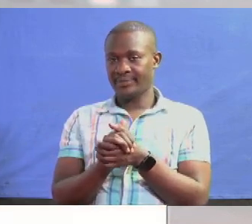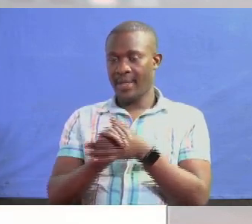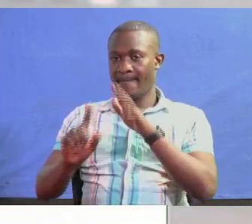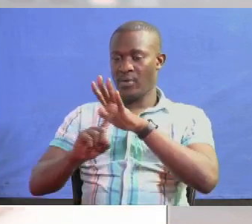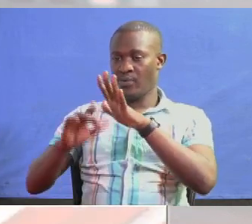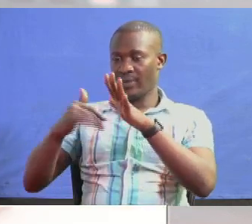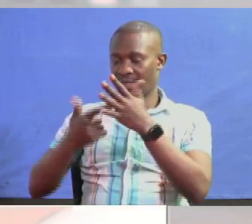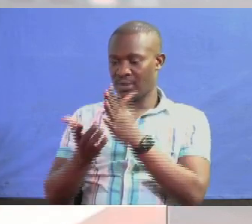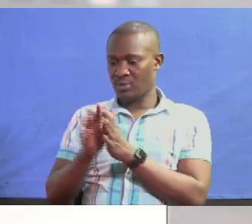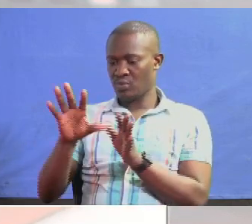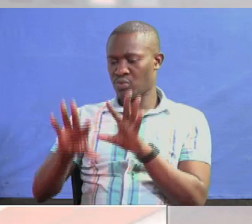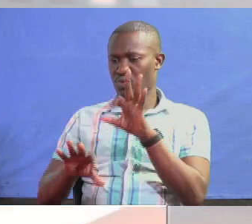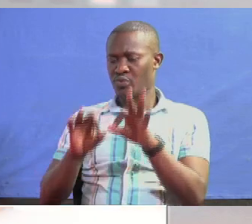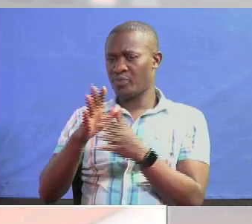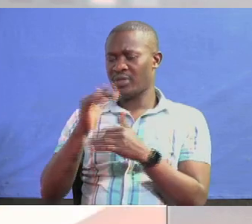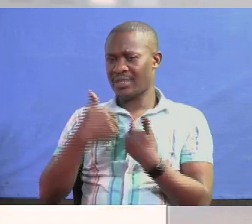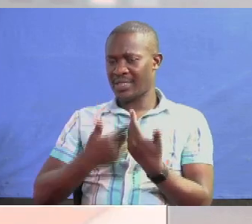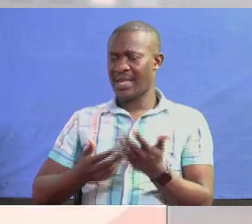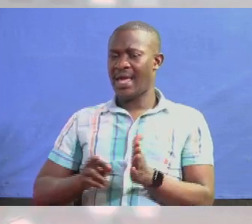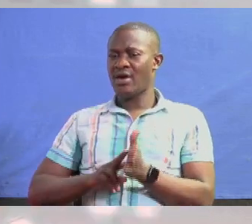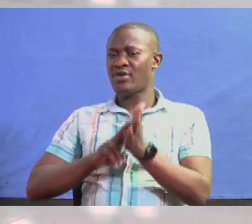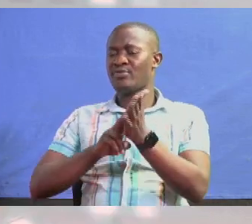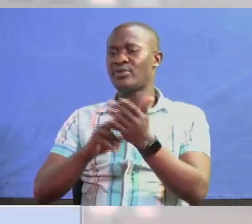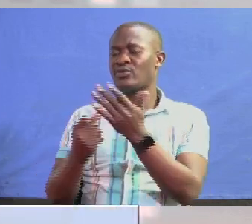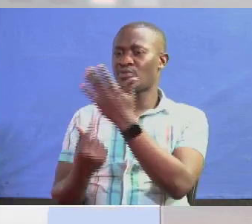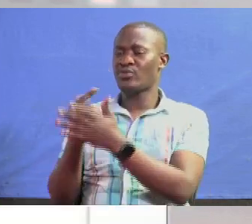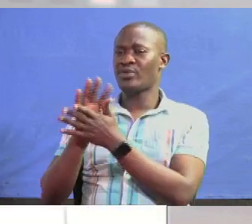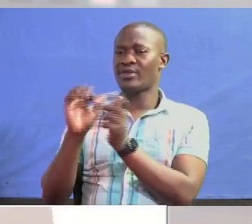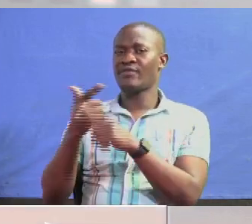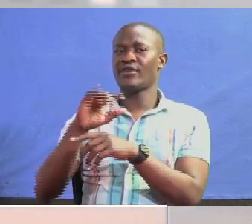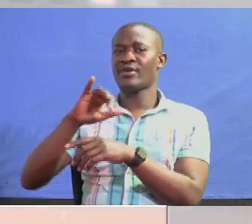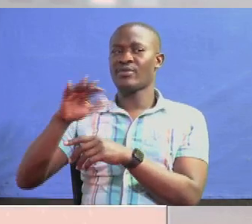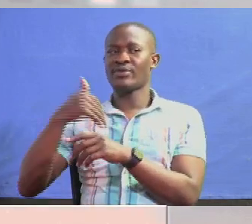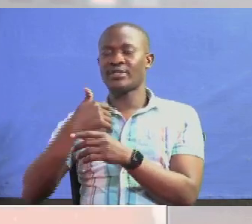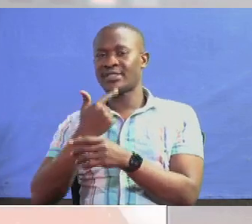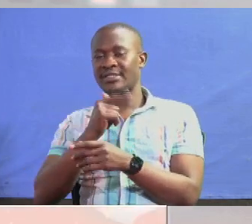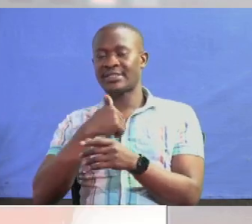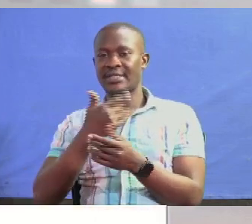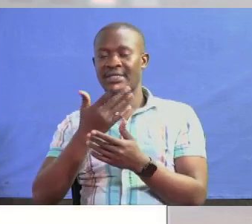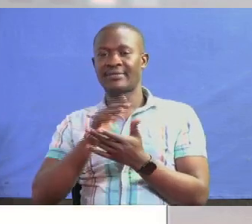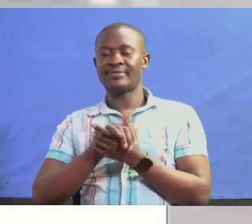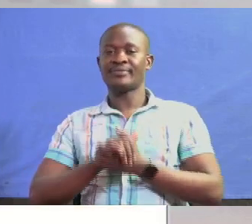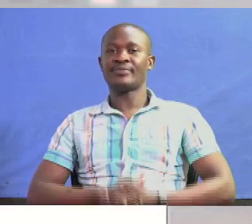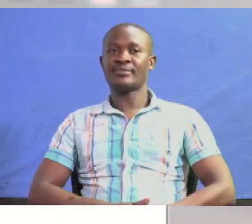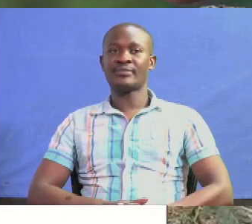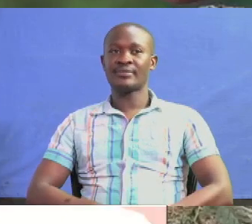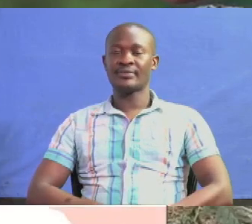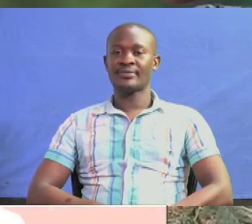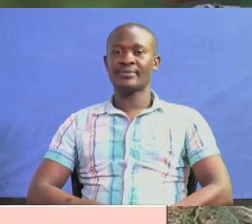na viongozi walioteuliwa walisimamia upandaji miti katika kaunti tofauti nchini, kama anavyoeleza Cynthia Ndiritu.